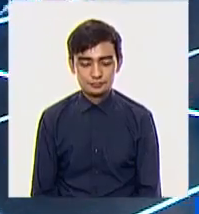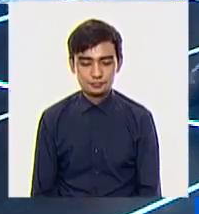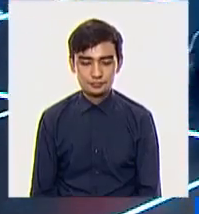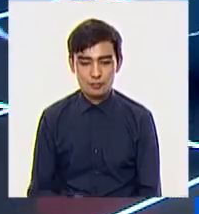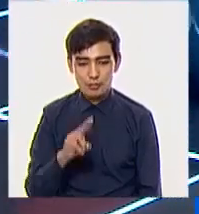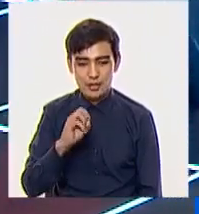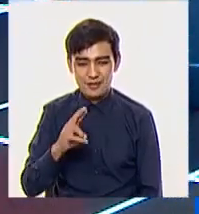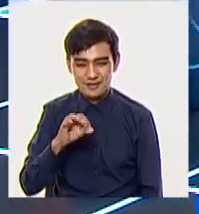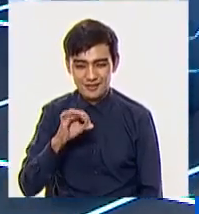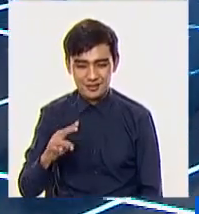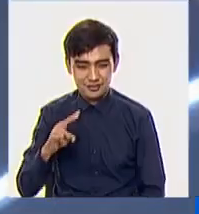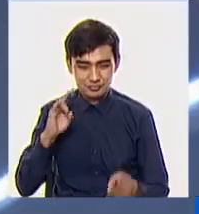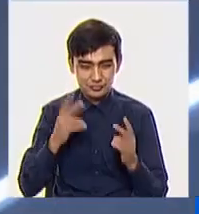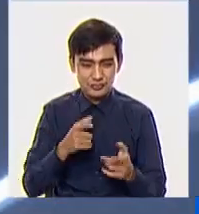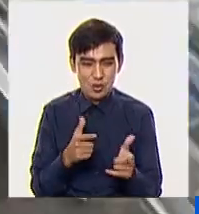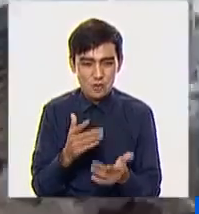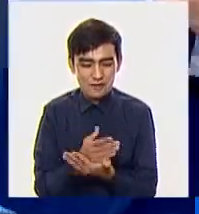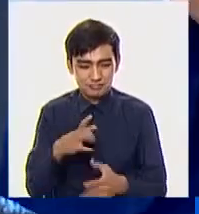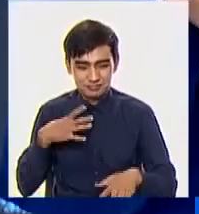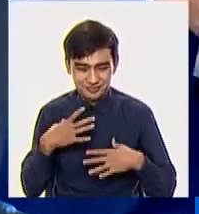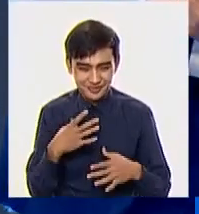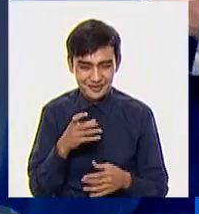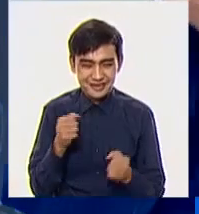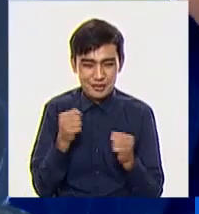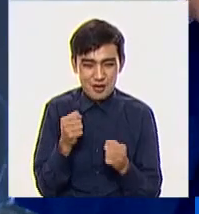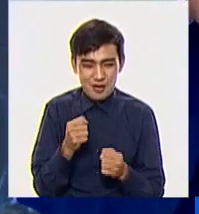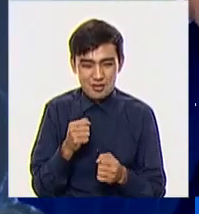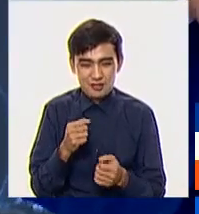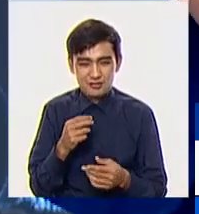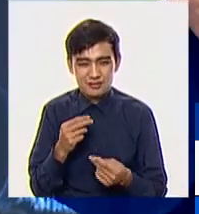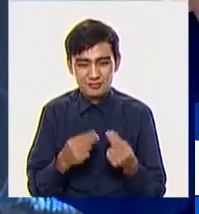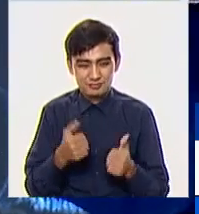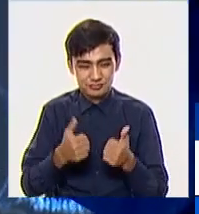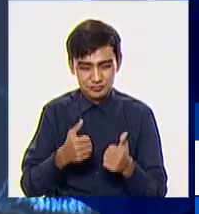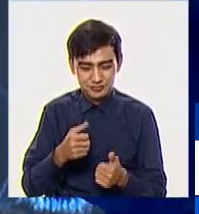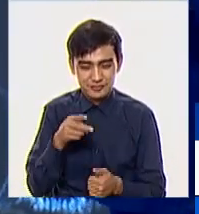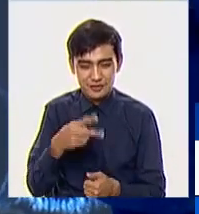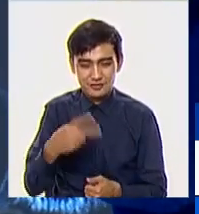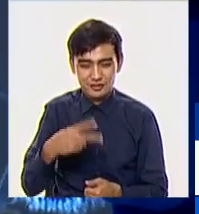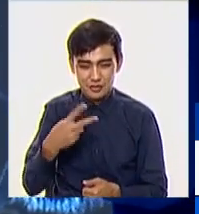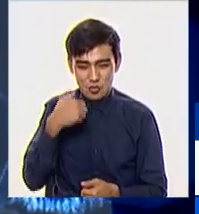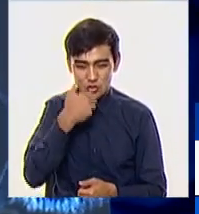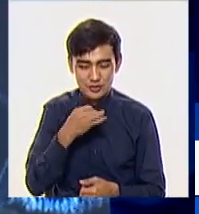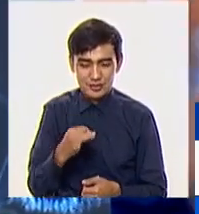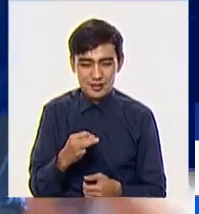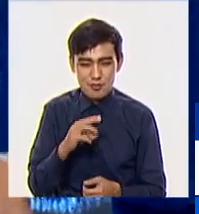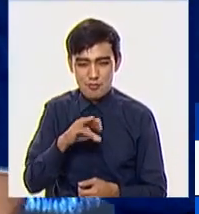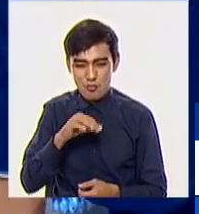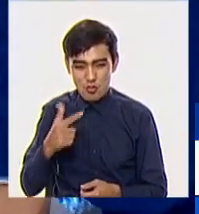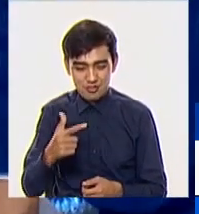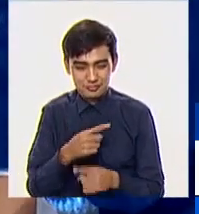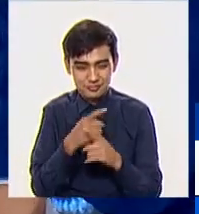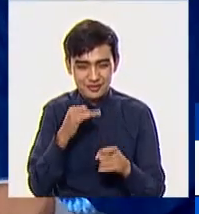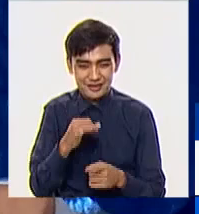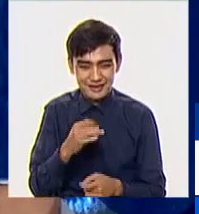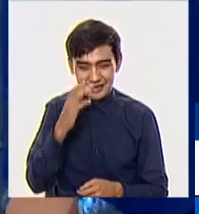А в Пекине в разгаре подготовка к зимней Олимпиаде 2022 года. Объекты уже посетили представители МОК и выразили уверенность,